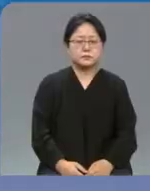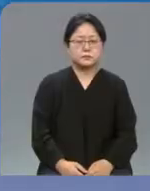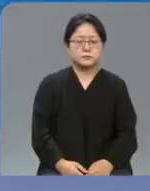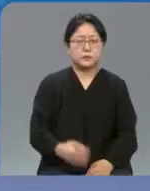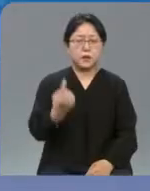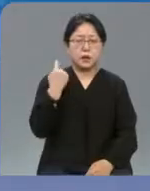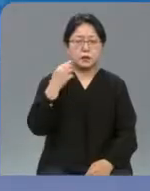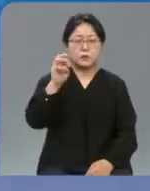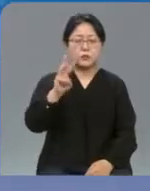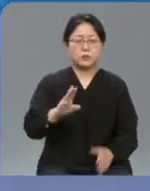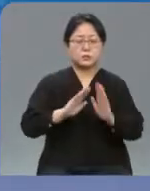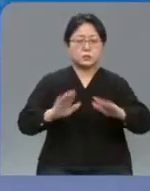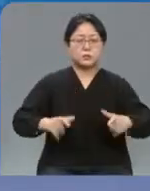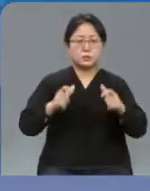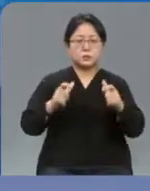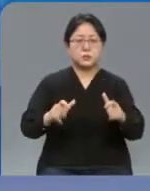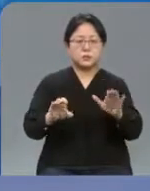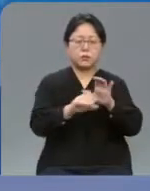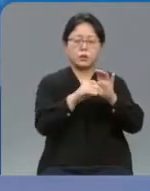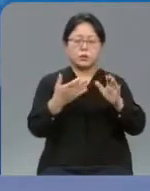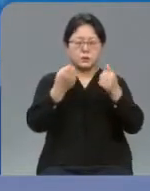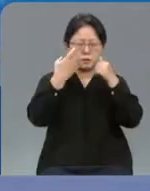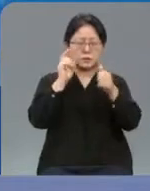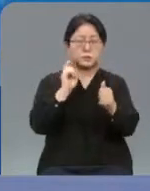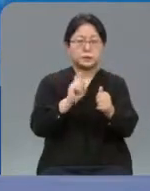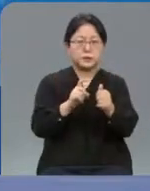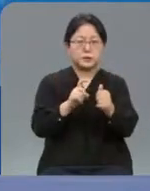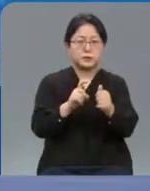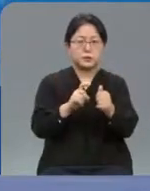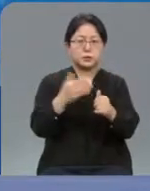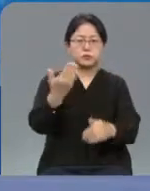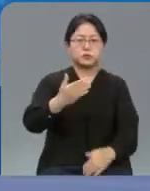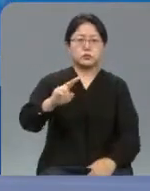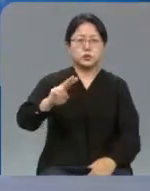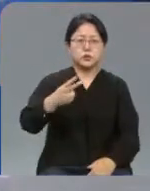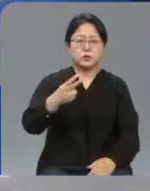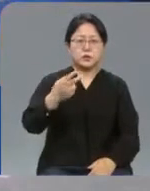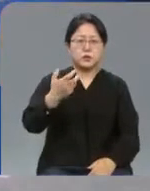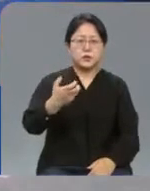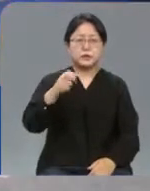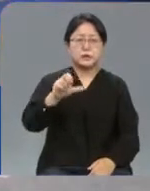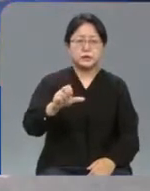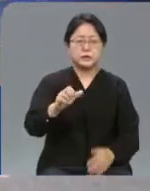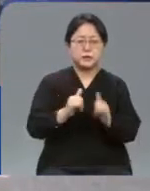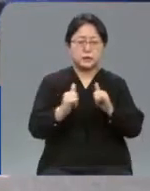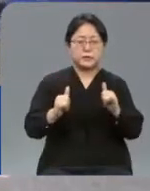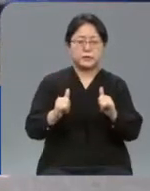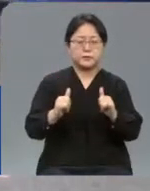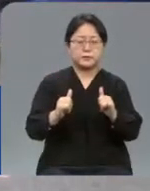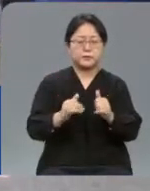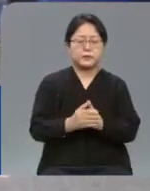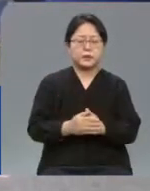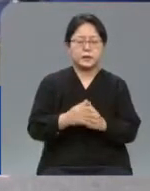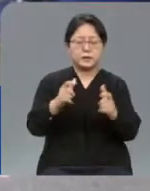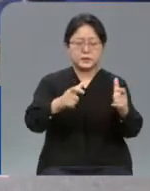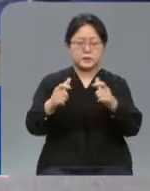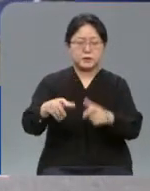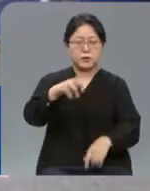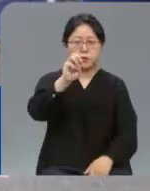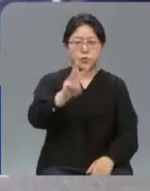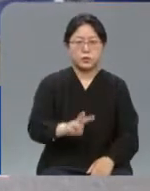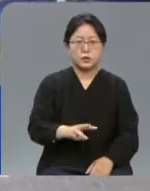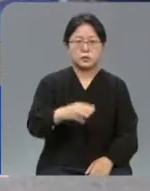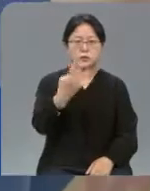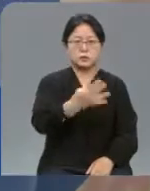어제 광주와 전남에서 는 코론 알고 신규 확진 자가 9200 이름 5명 나왔습니다 지역별로는 광주